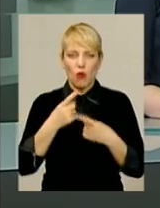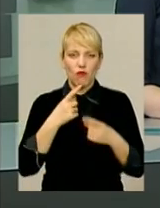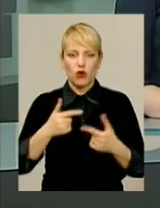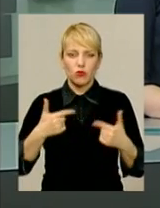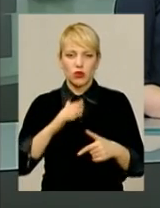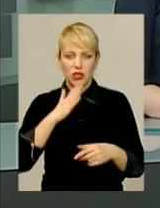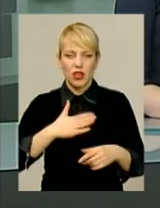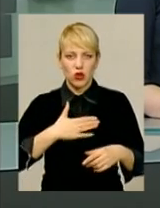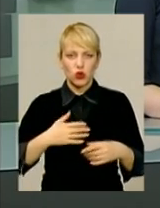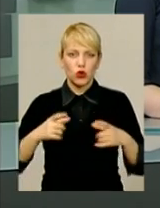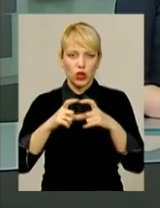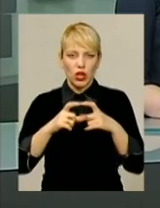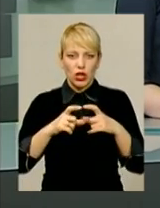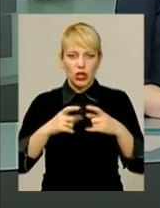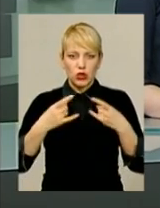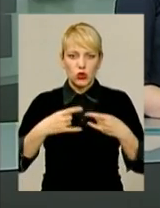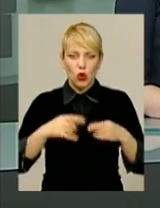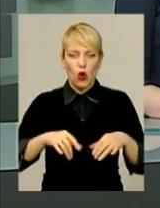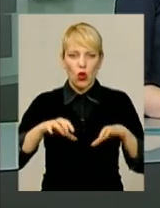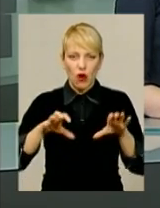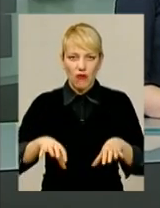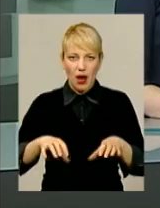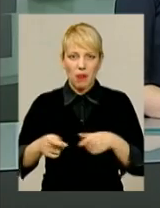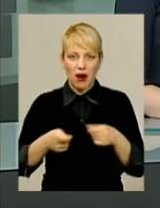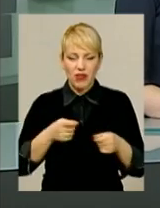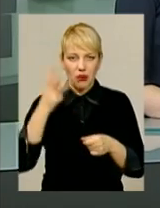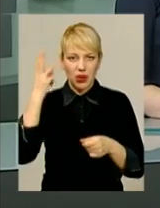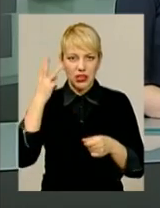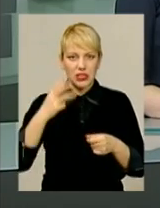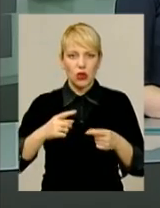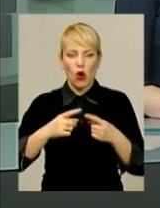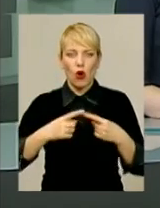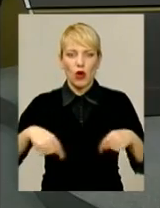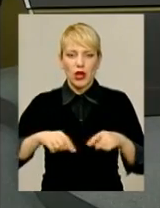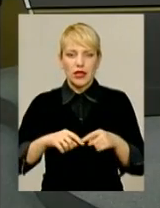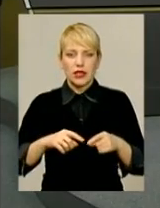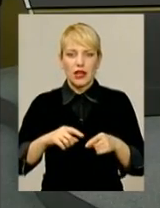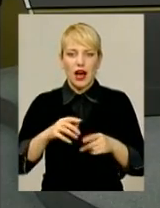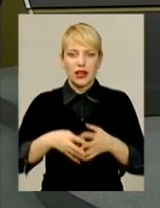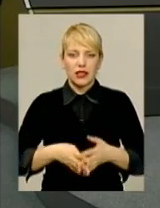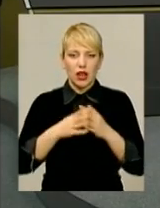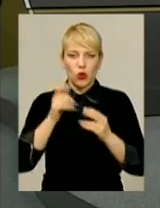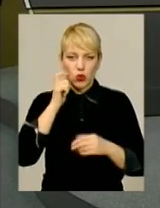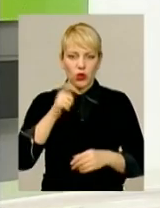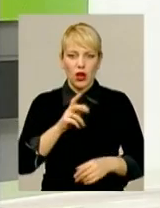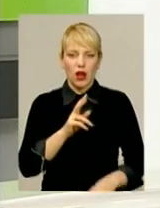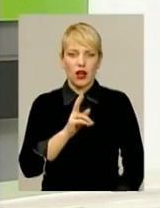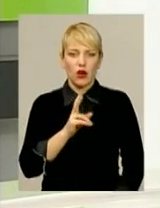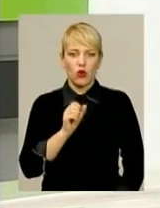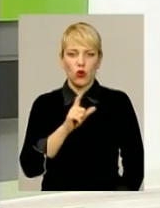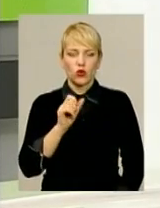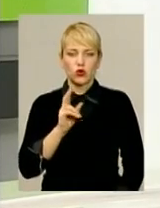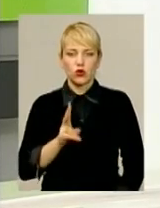гостем студії. Головою управління Хмельницького обласного осередку спілки архітекторів України Тарасом Козюком. Вітаю вас. Добрий